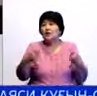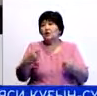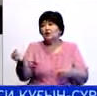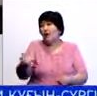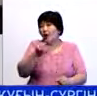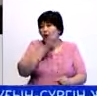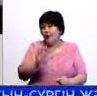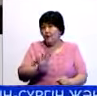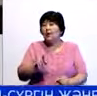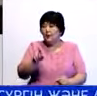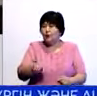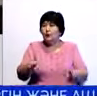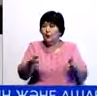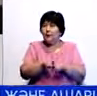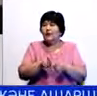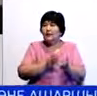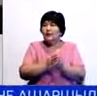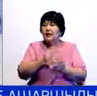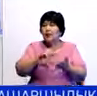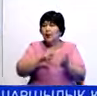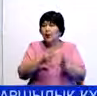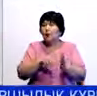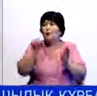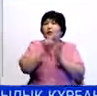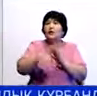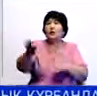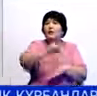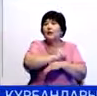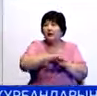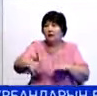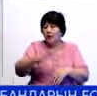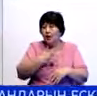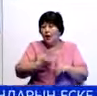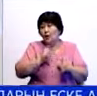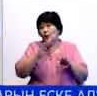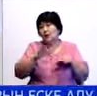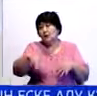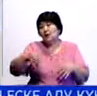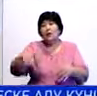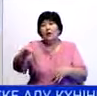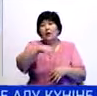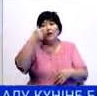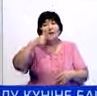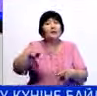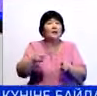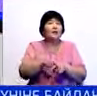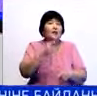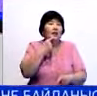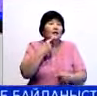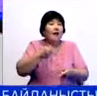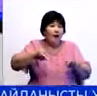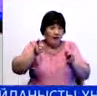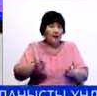жақпады. Сондықтан қынадай қыру саясаты көзделген. Ғылыми танымдық конференцияда өңір ғалымдары тарихи ақтаңдақ кезеңнің